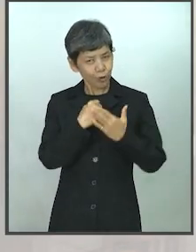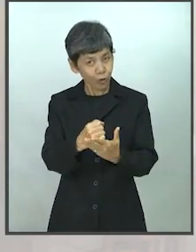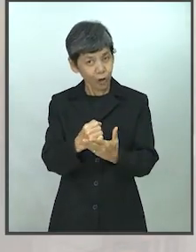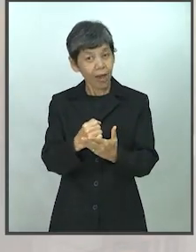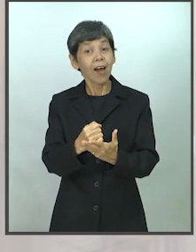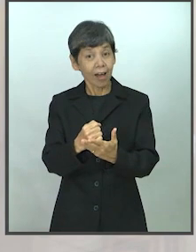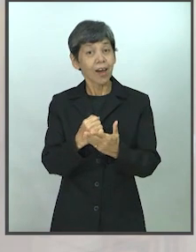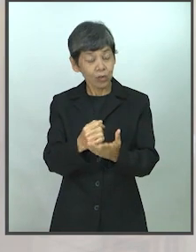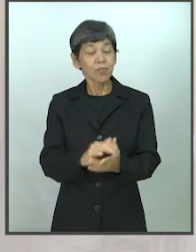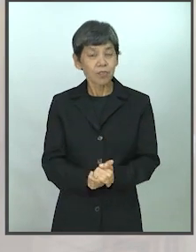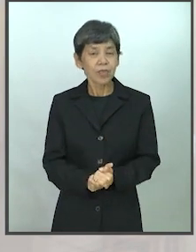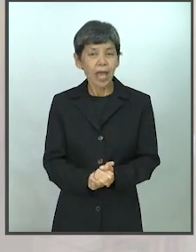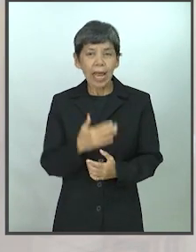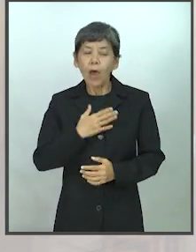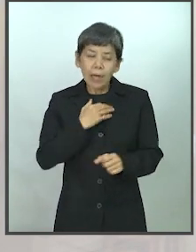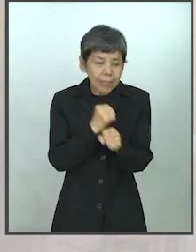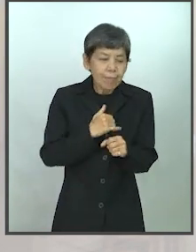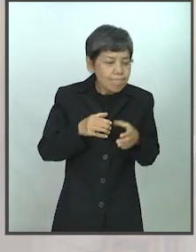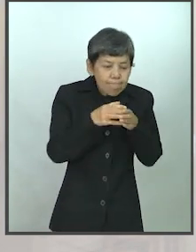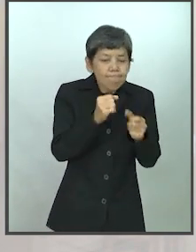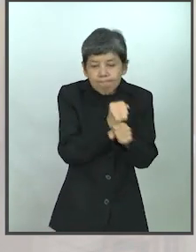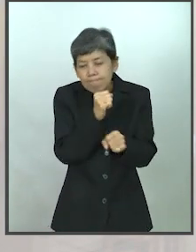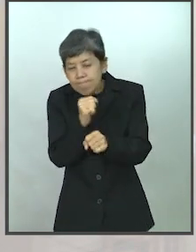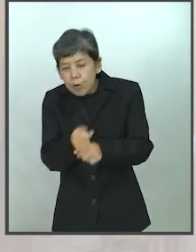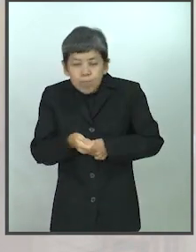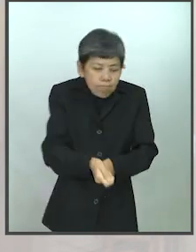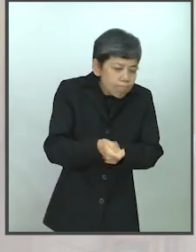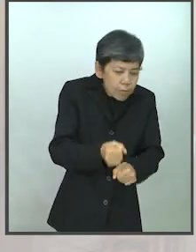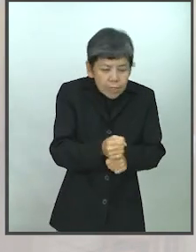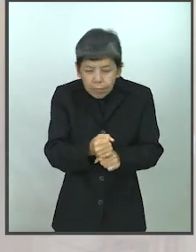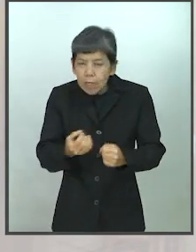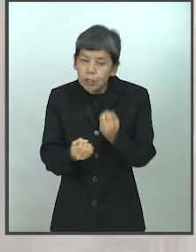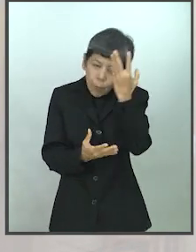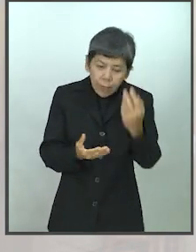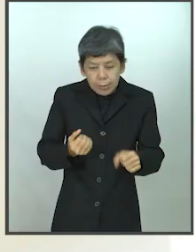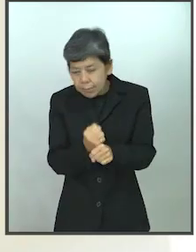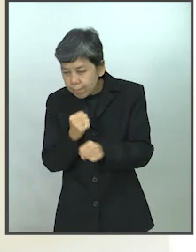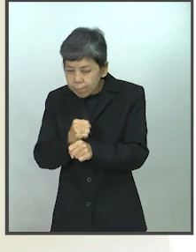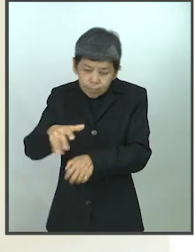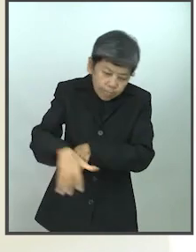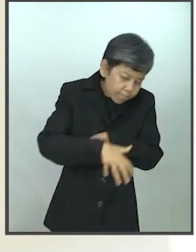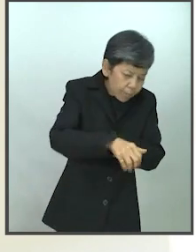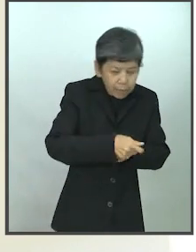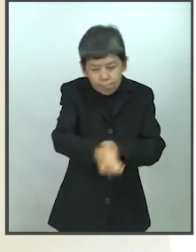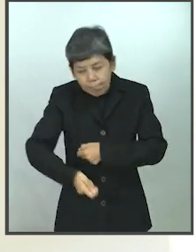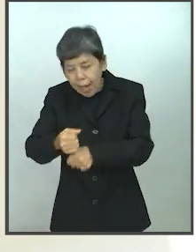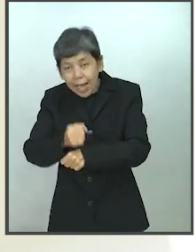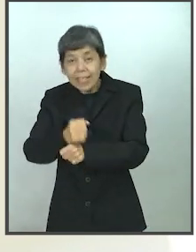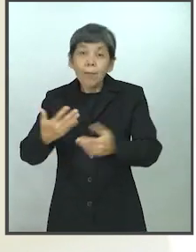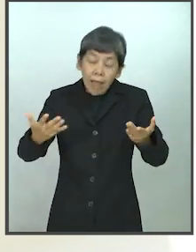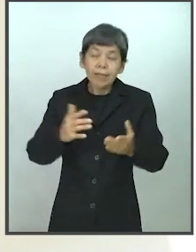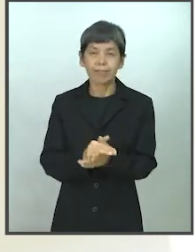านนะซึ่งเราไปทำงานนี่แหละ ครับผม ไปทำไปช่วยกันต่างๆเนี่ยแหละจิตอาสาพระราชทานเ